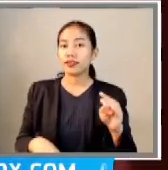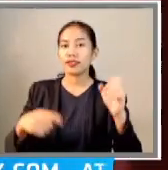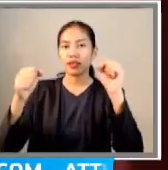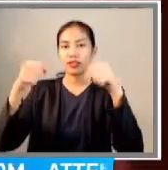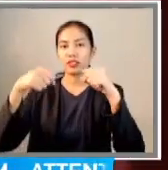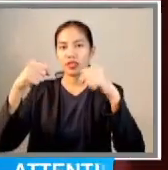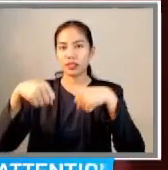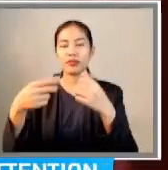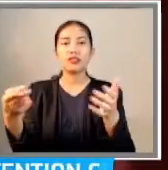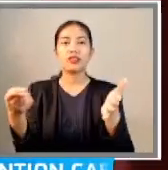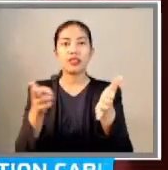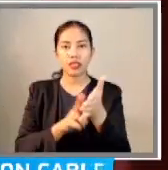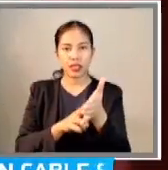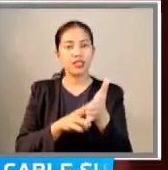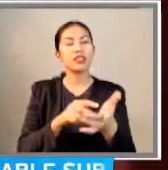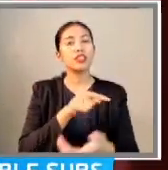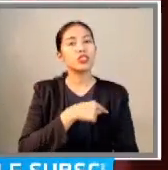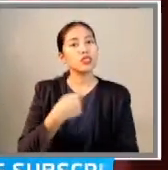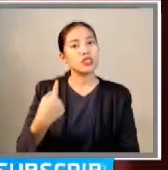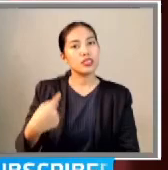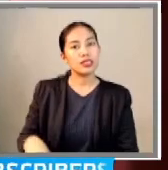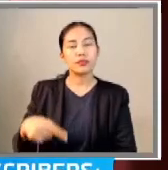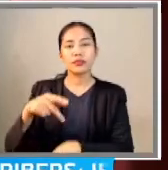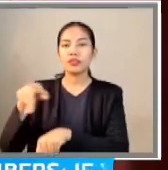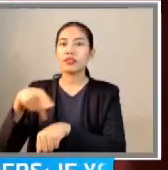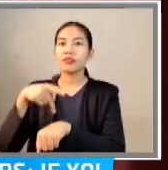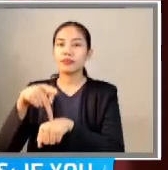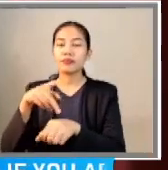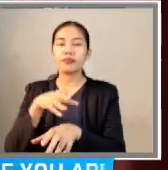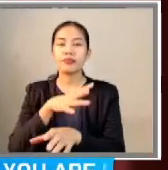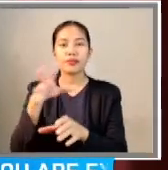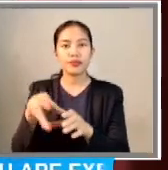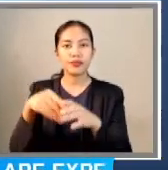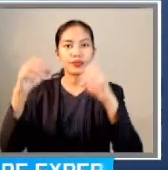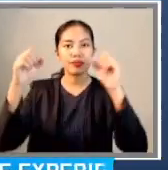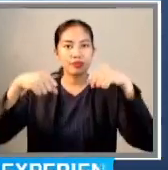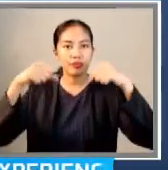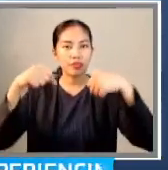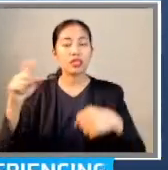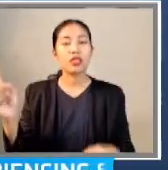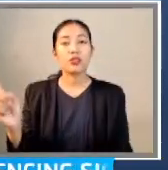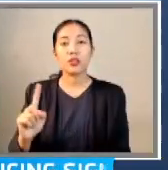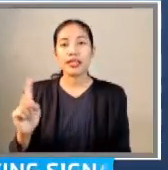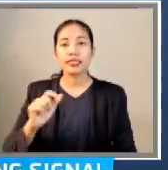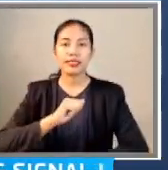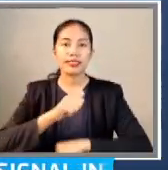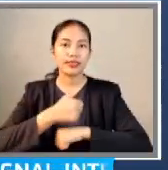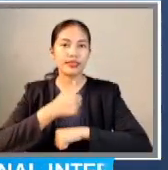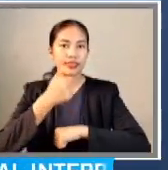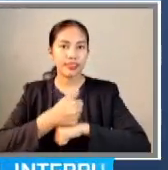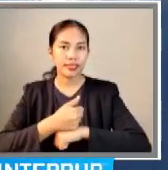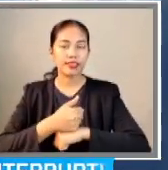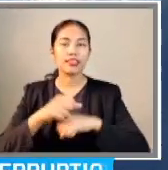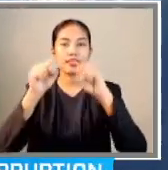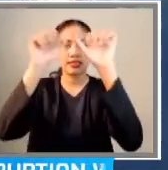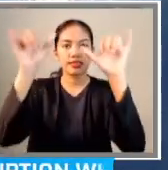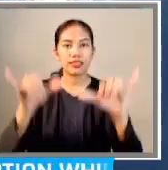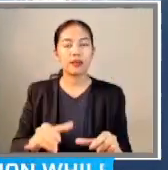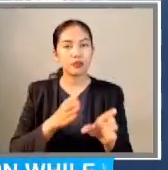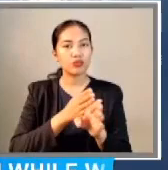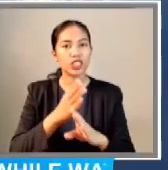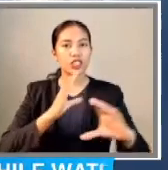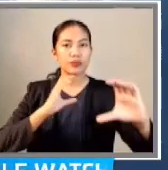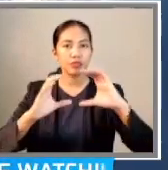at China. Kabilang po sa mga napagkasunduan ang magtatag ng mekanismo sa komunikasyon sa mga maritime